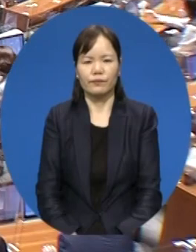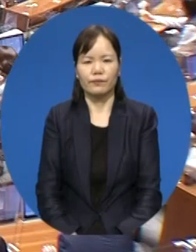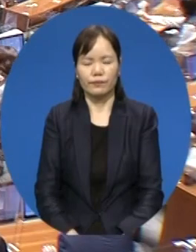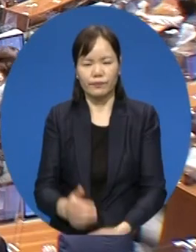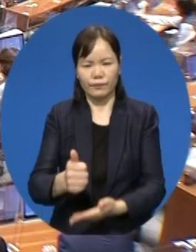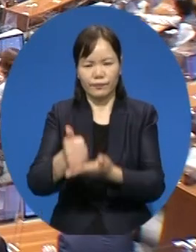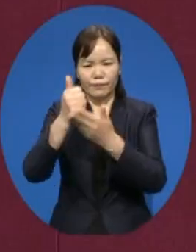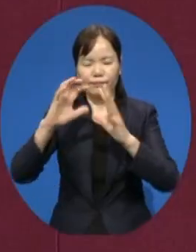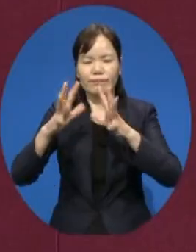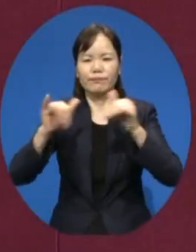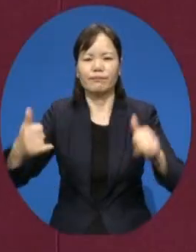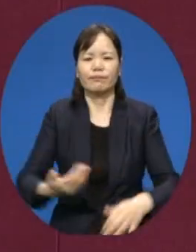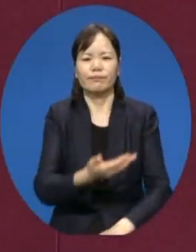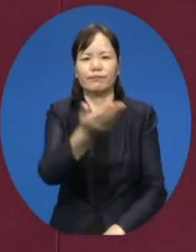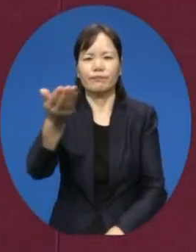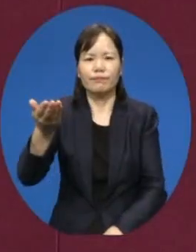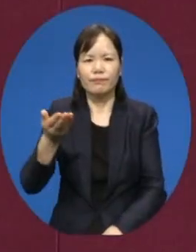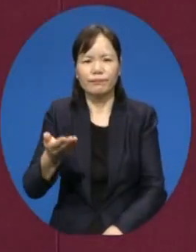존경하는 국민 여러분,